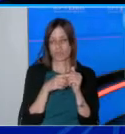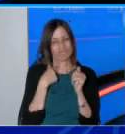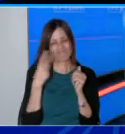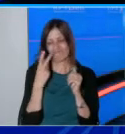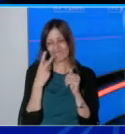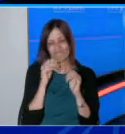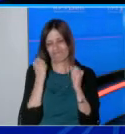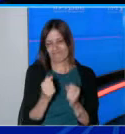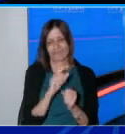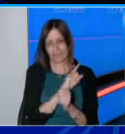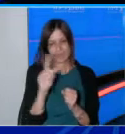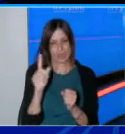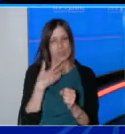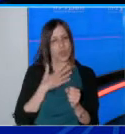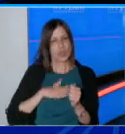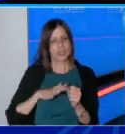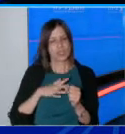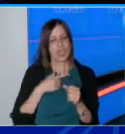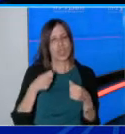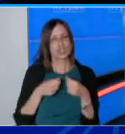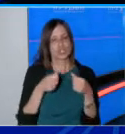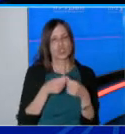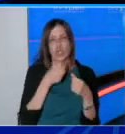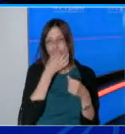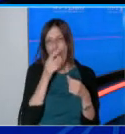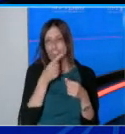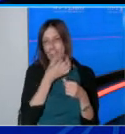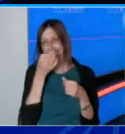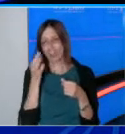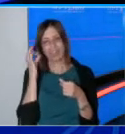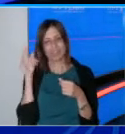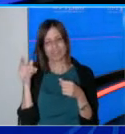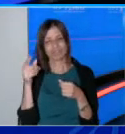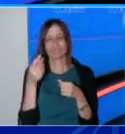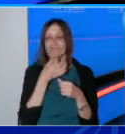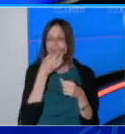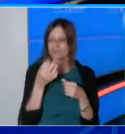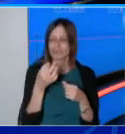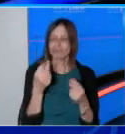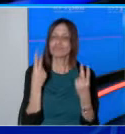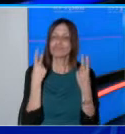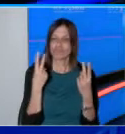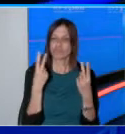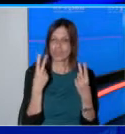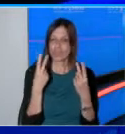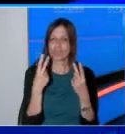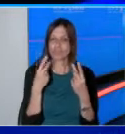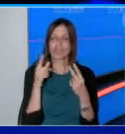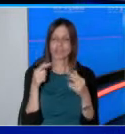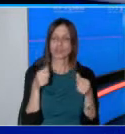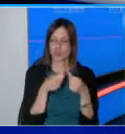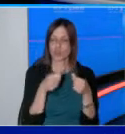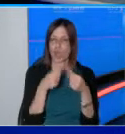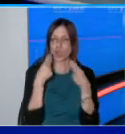בוודאות לא. אני רוצה לקשור את השאלה ששאלת את שירין, כי שאלה עקרונית ומהותית, בטח. לתשובה שלי